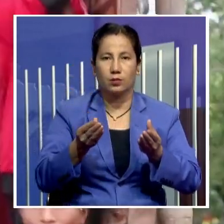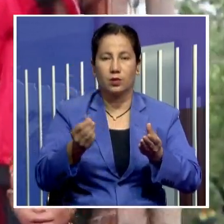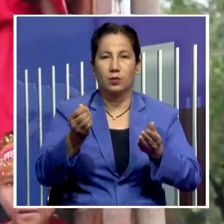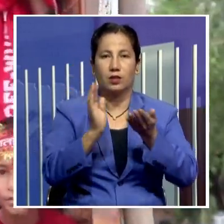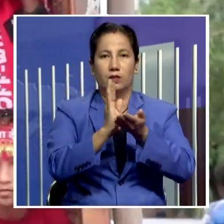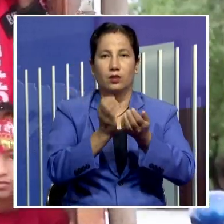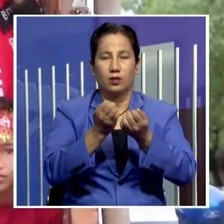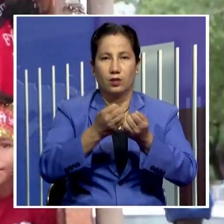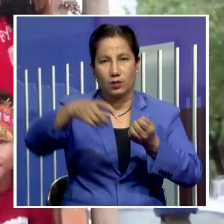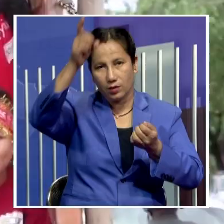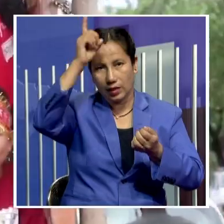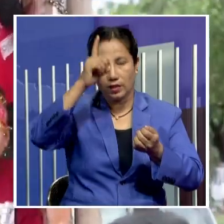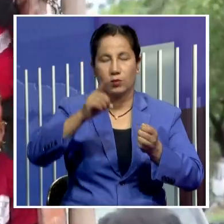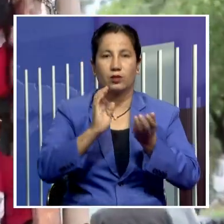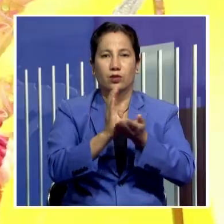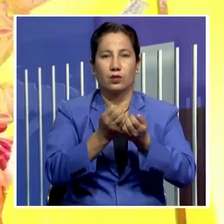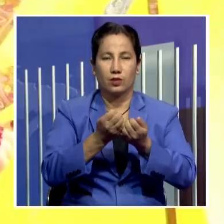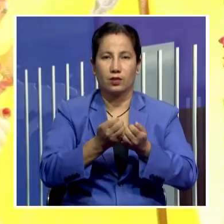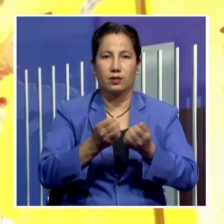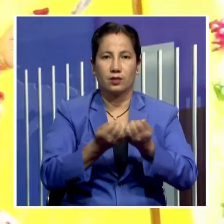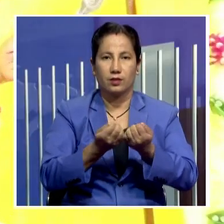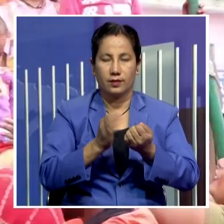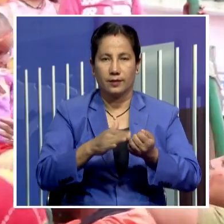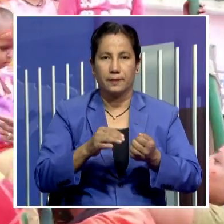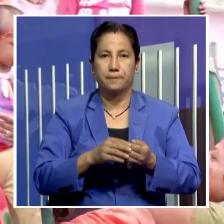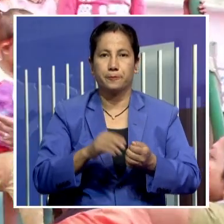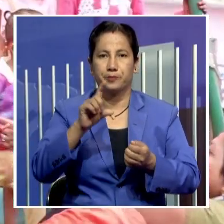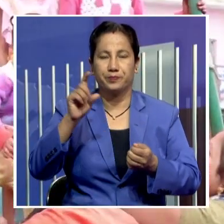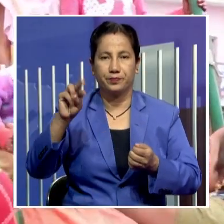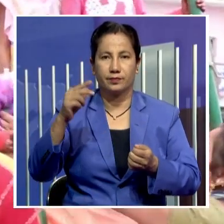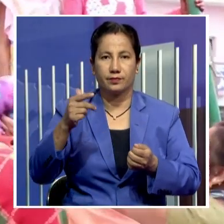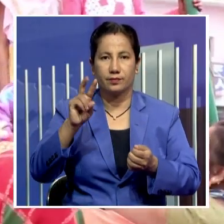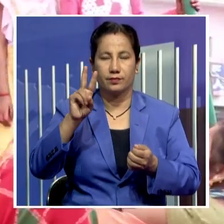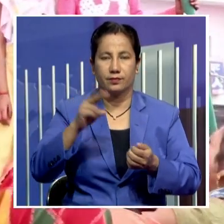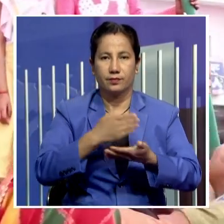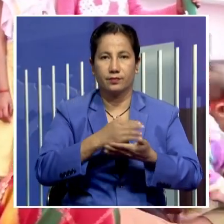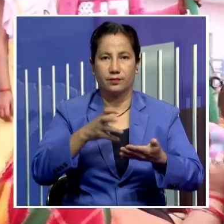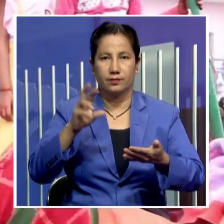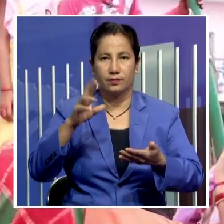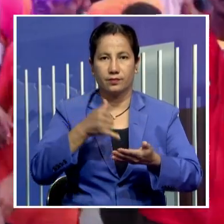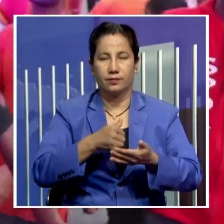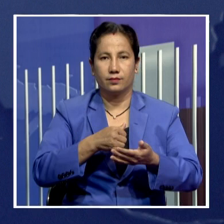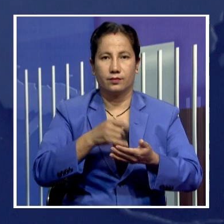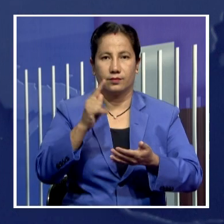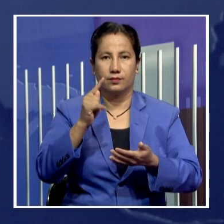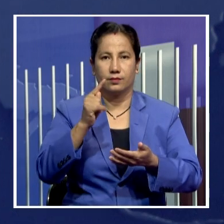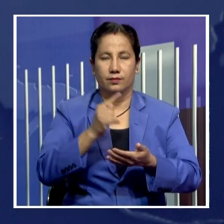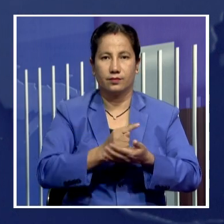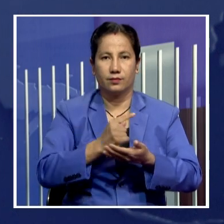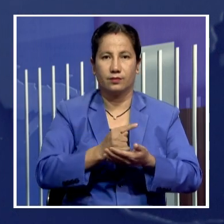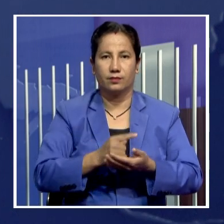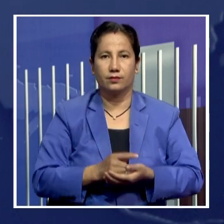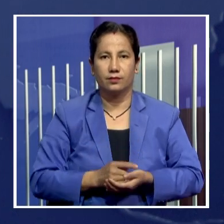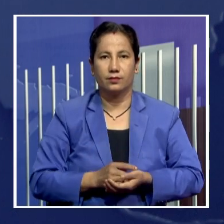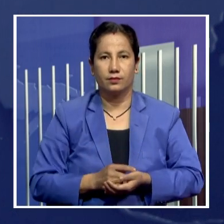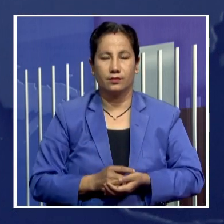गरी धार्मिक सद्भाव कायम राख्न सहयोग गर्ने गर्दछन्। वासुदेव वर्मा, नेपाल टेलिभिजन, लुम्बिनी प्रदेश, कपिलवस्तु।